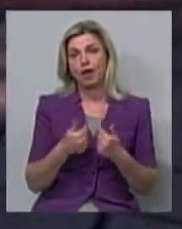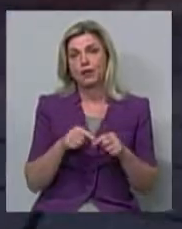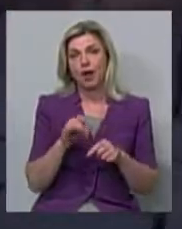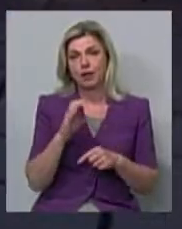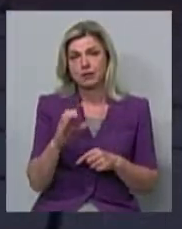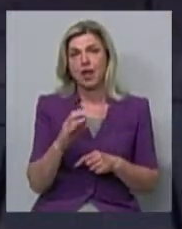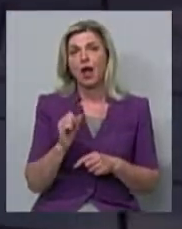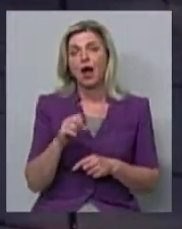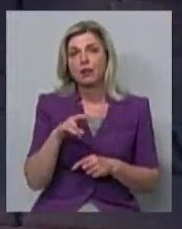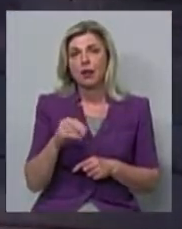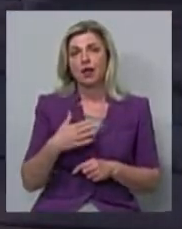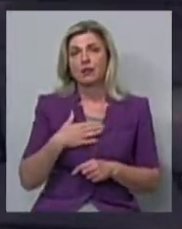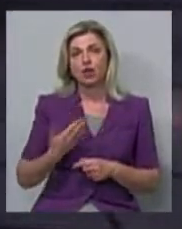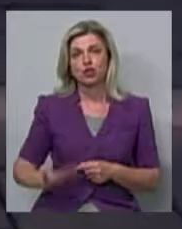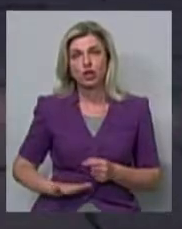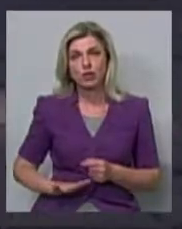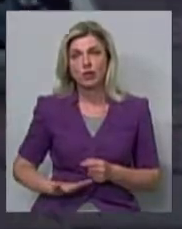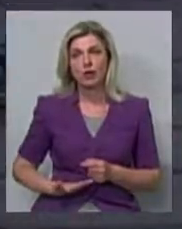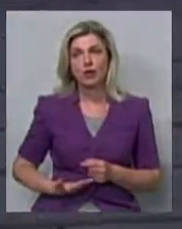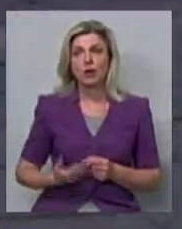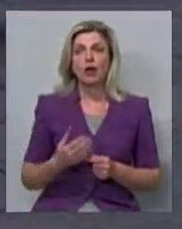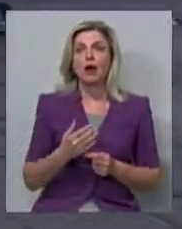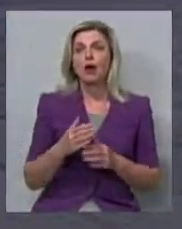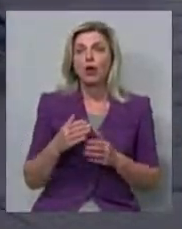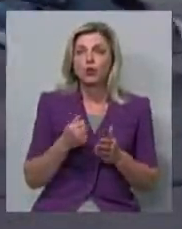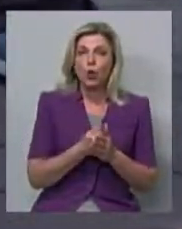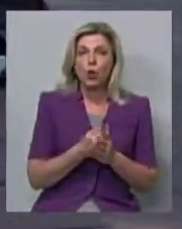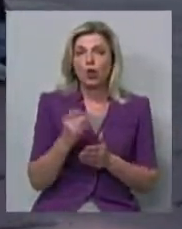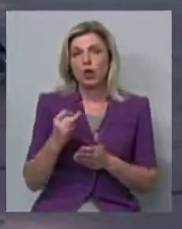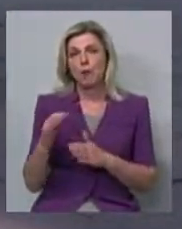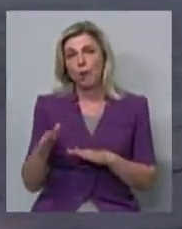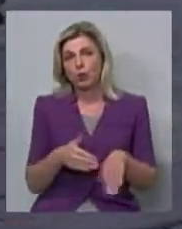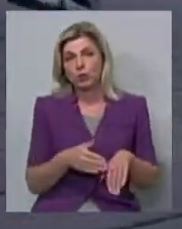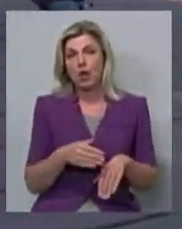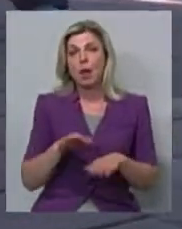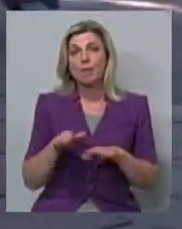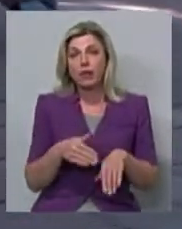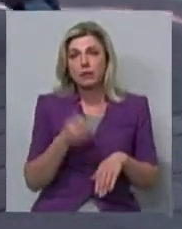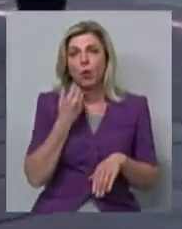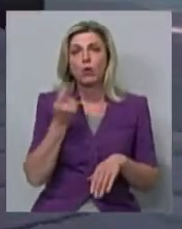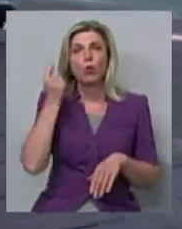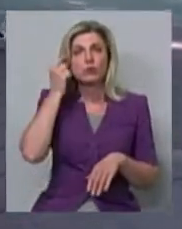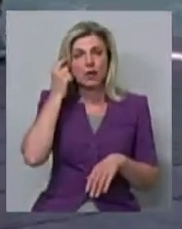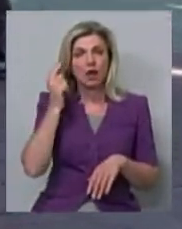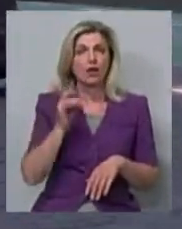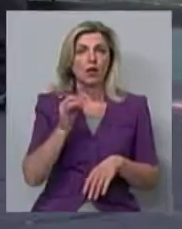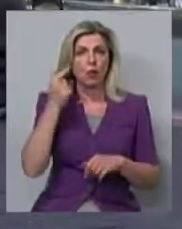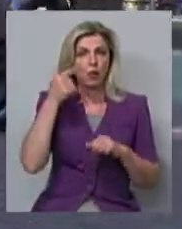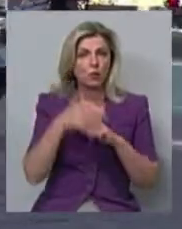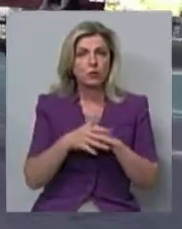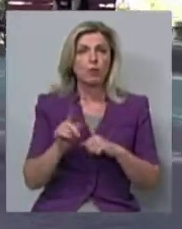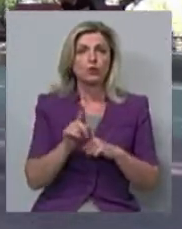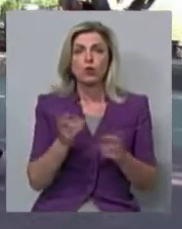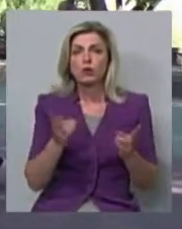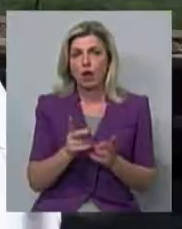наше якби стало до і після. Після, коли ми вже дізналися, то зрозуміли, що треба щось робити